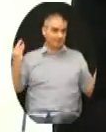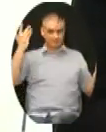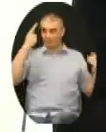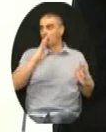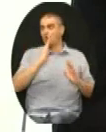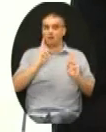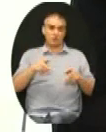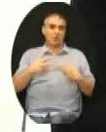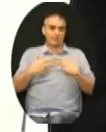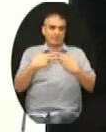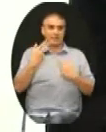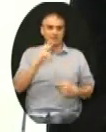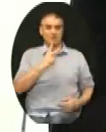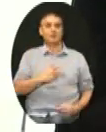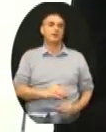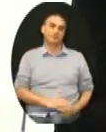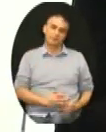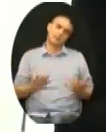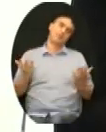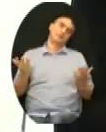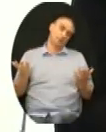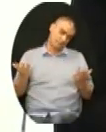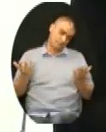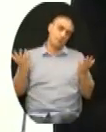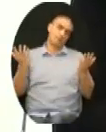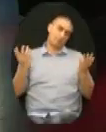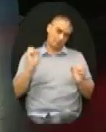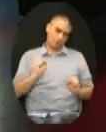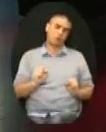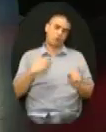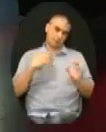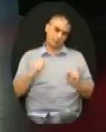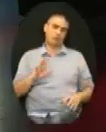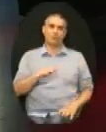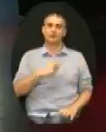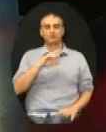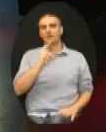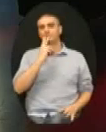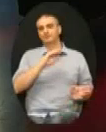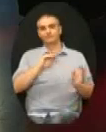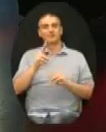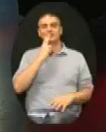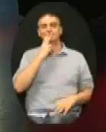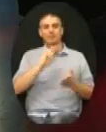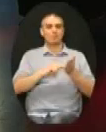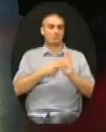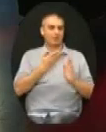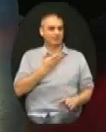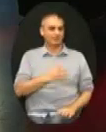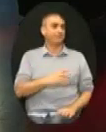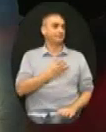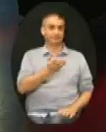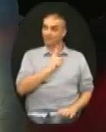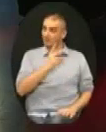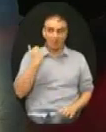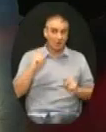ככה הם יוכלו להתקרב יותר ליד את האורתודוקסים. כן, אבל זה מביא אותנו לספינים הפוליטיים, הסיפור הזה. כן, תראי,